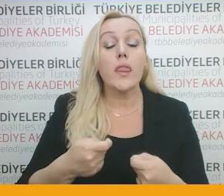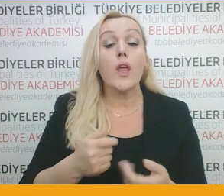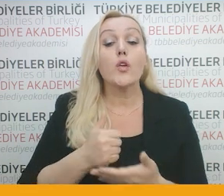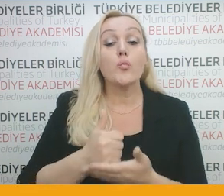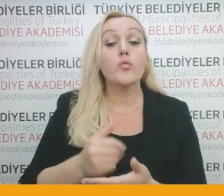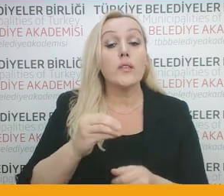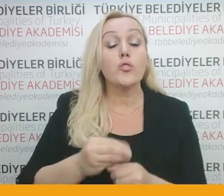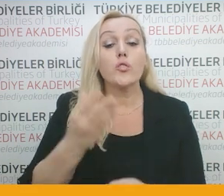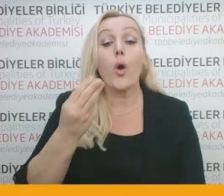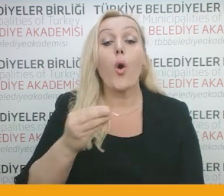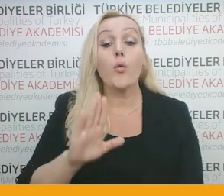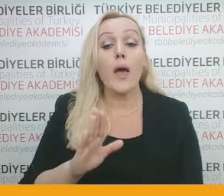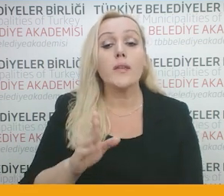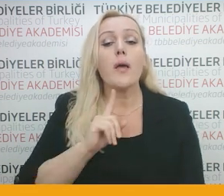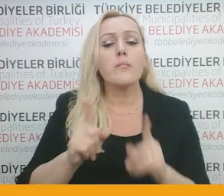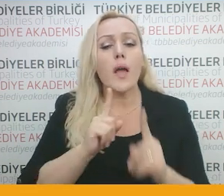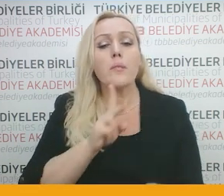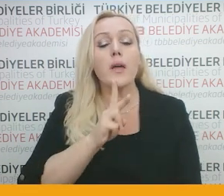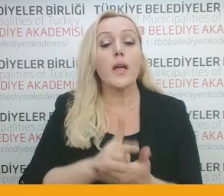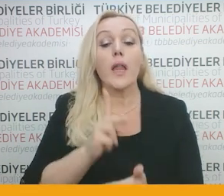yargı kararıyla bir ödeme yapacaksak bunu